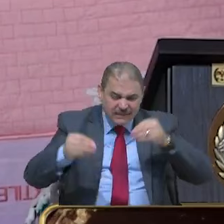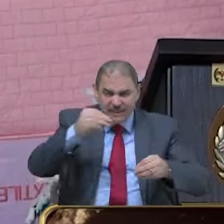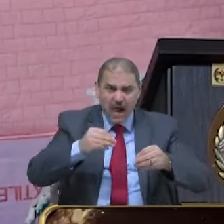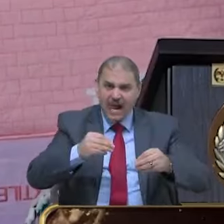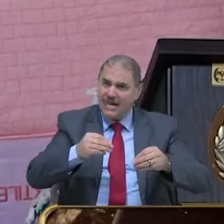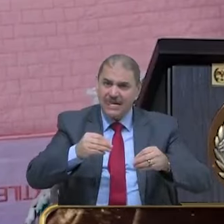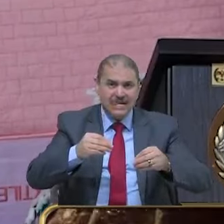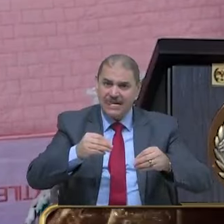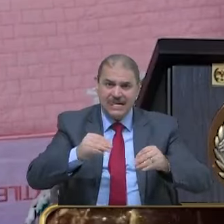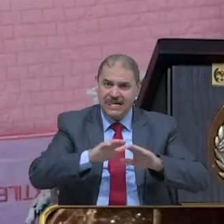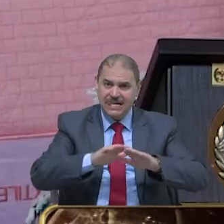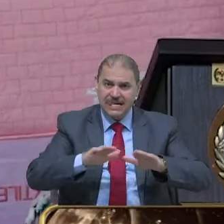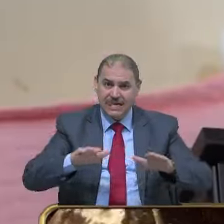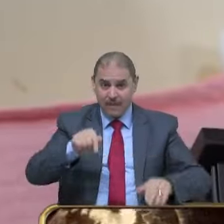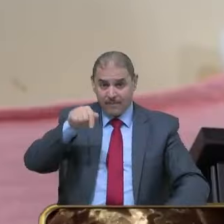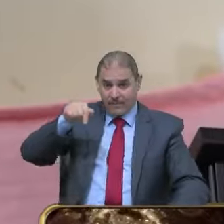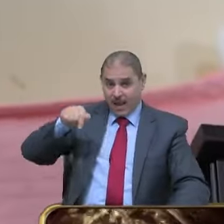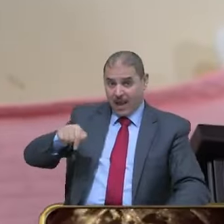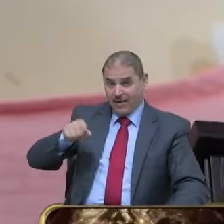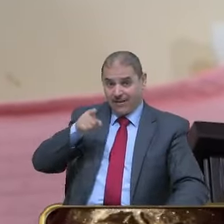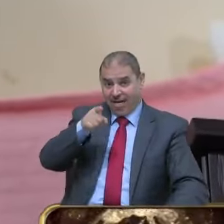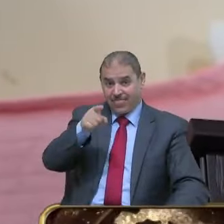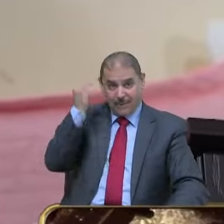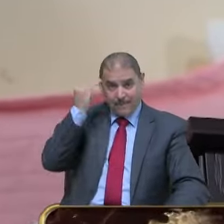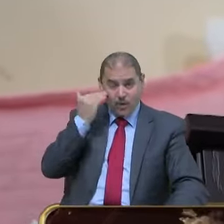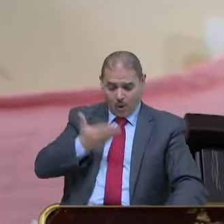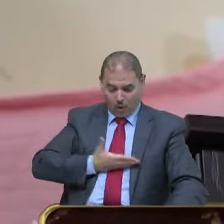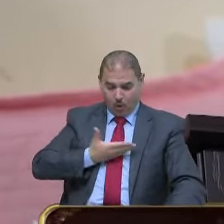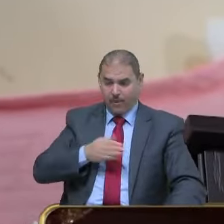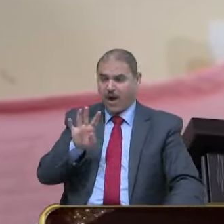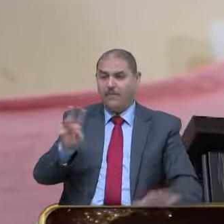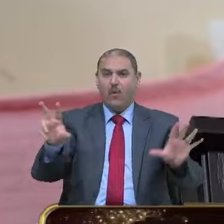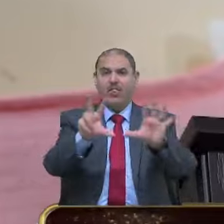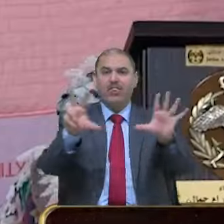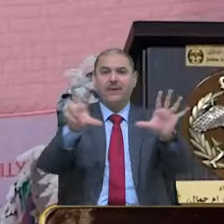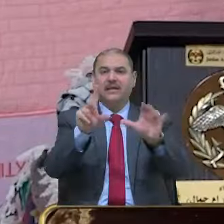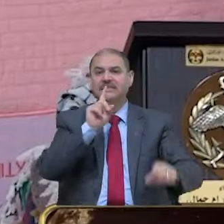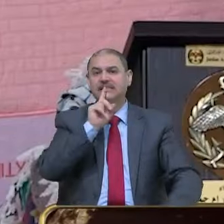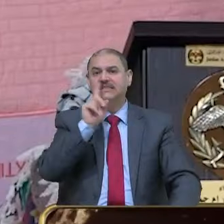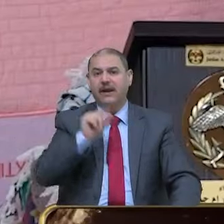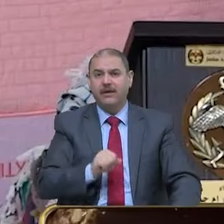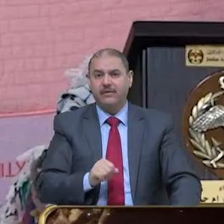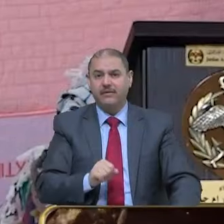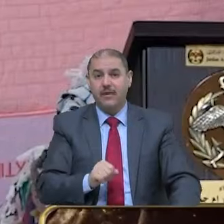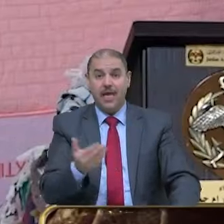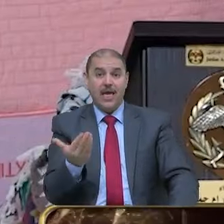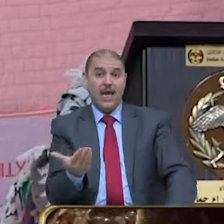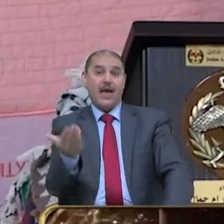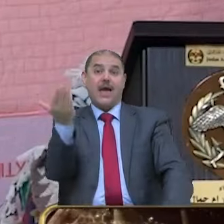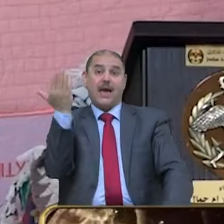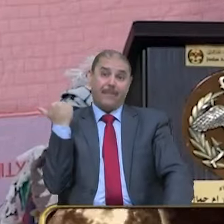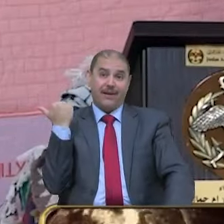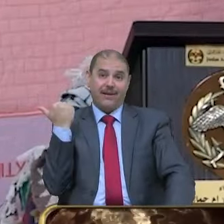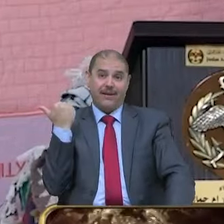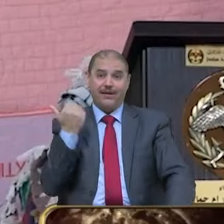تبلغ من العمر 84 عاما بعد الاطلاع على وضعها تعاني من ع عده امراض نظرا لكبر